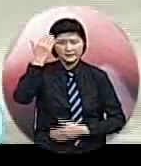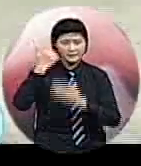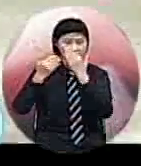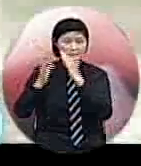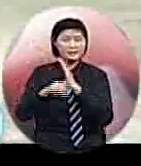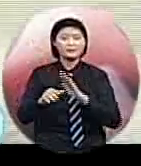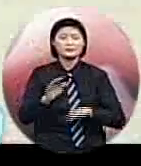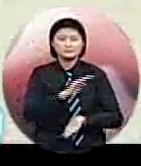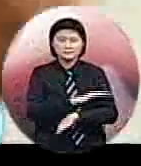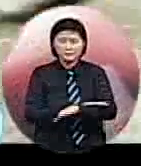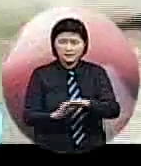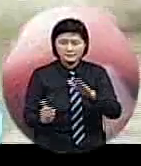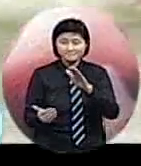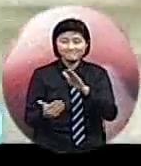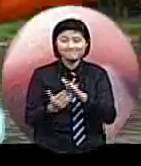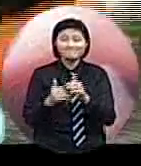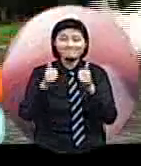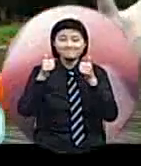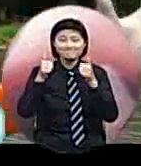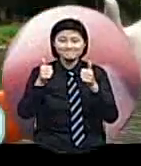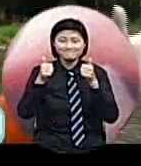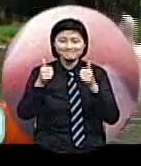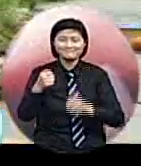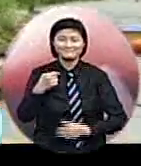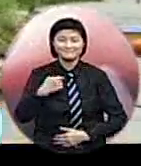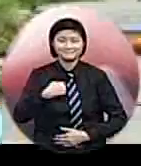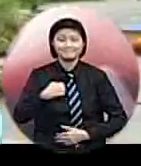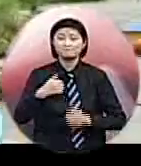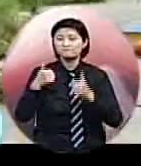왕년에 참 잘 나갔었다.